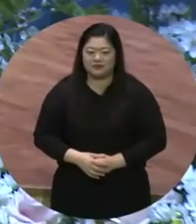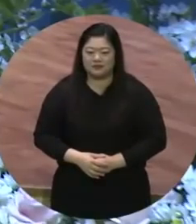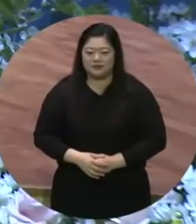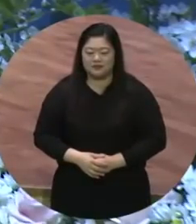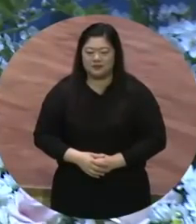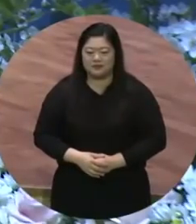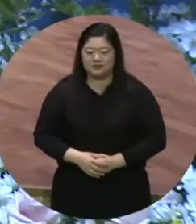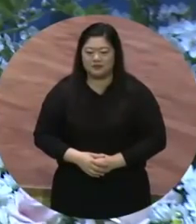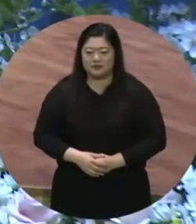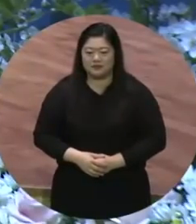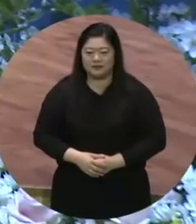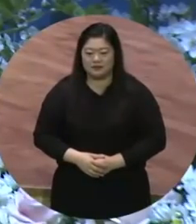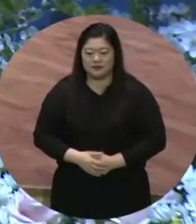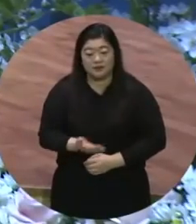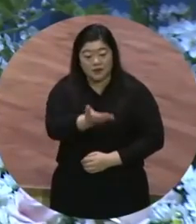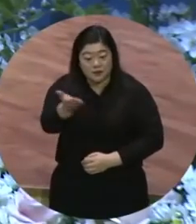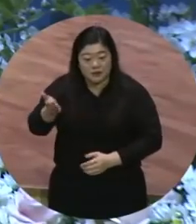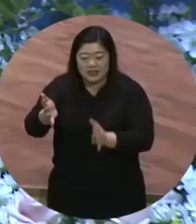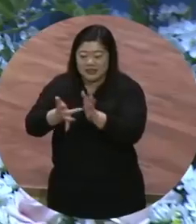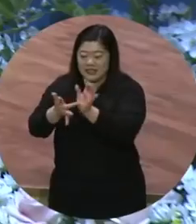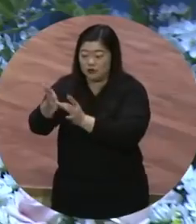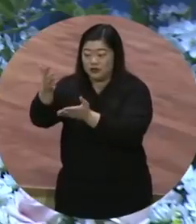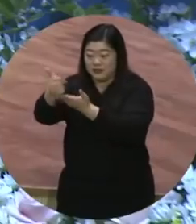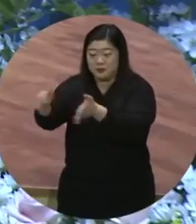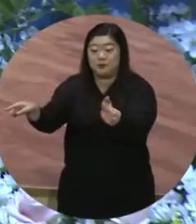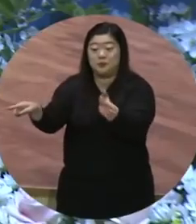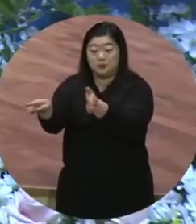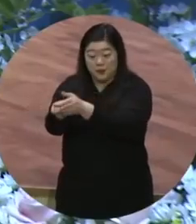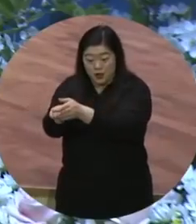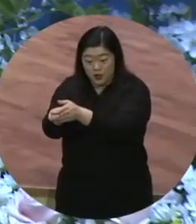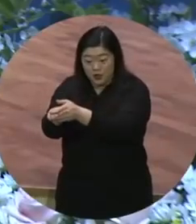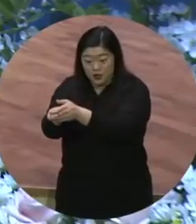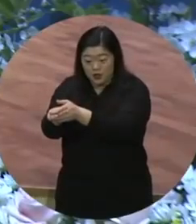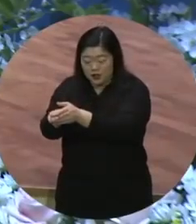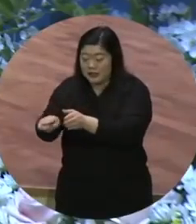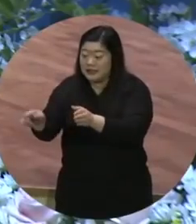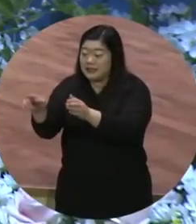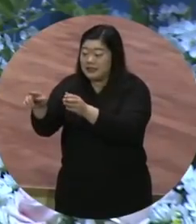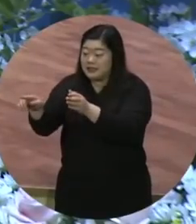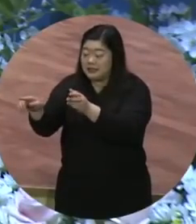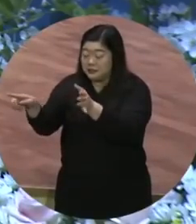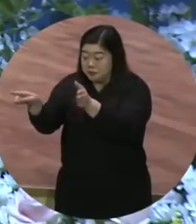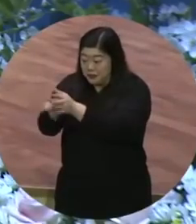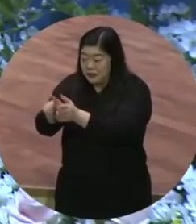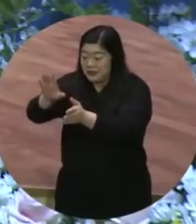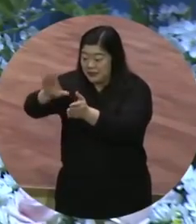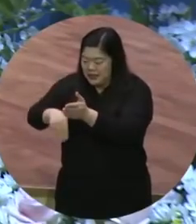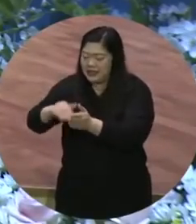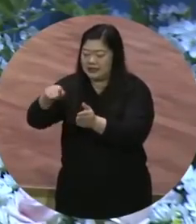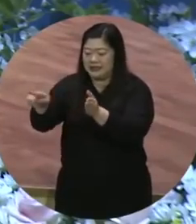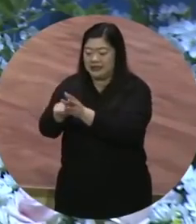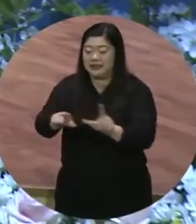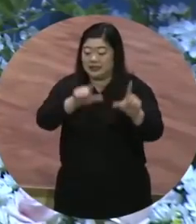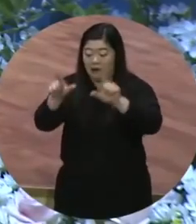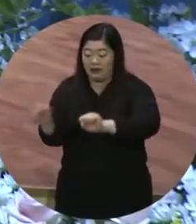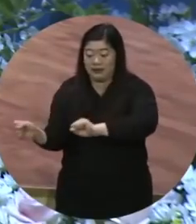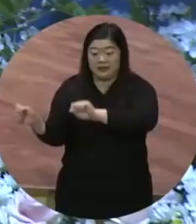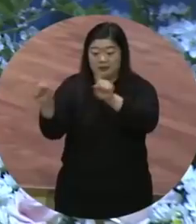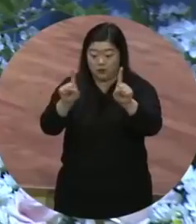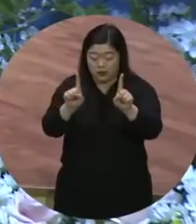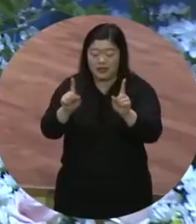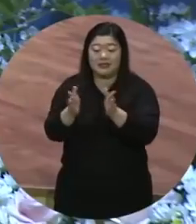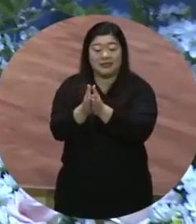부활의 주를 믿을 때 구원의 길이 열리고 우리 신앙이 비로소 시작이 된다 그랬습니다. 자 그러면